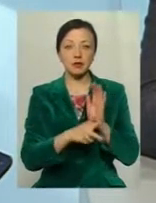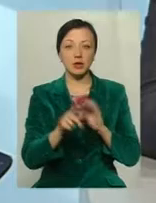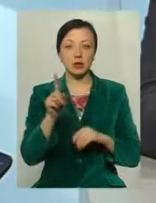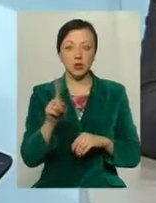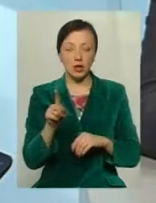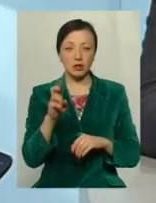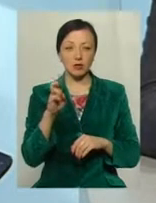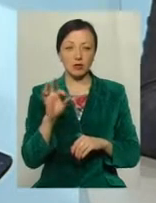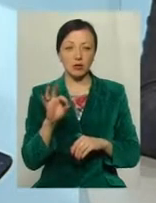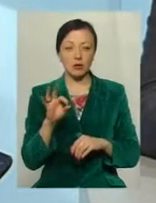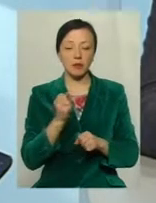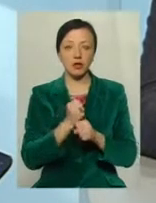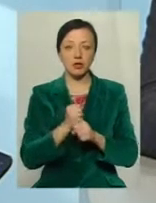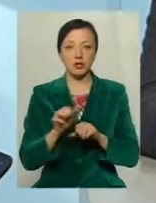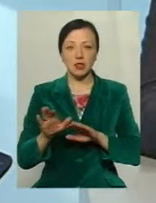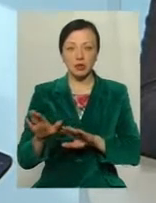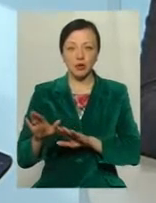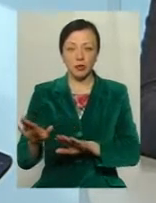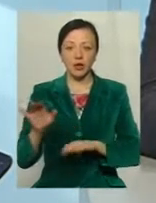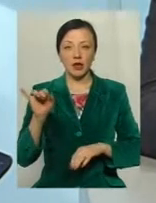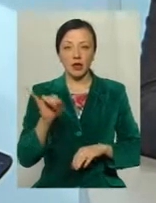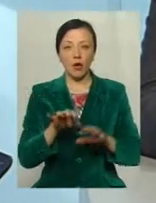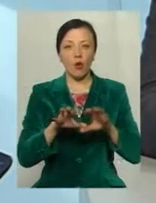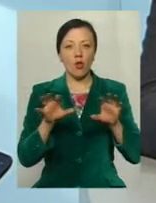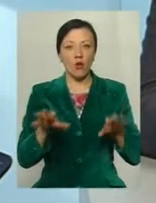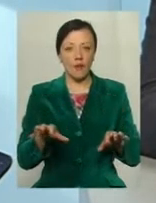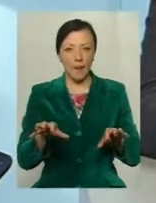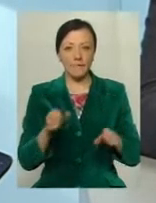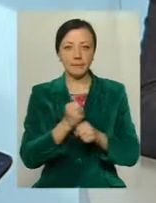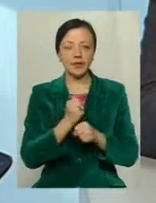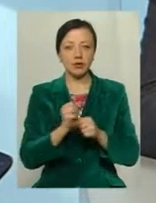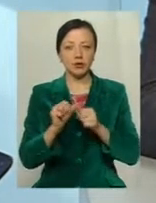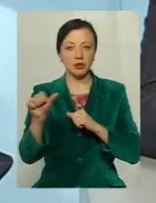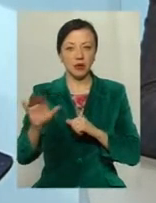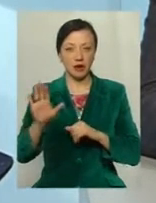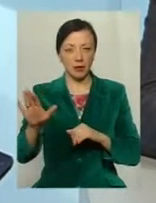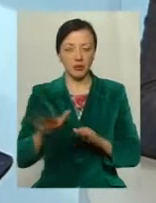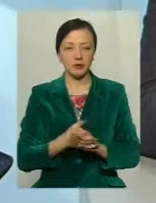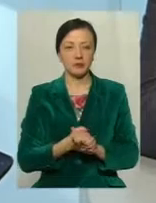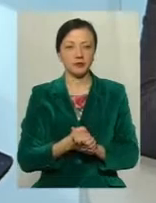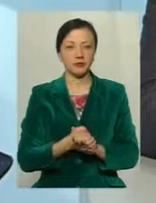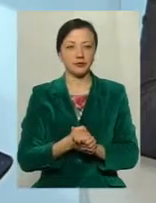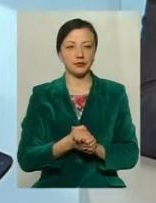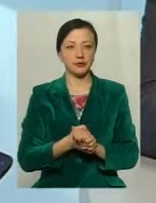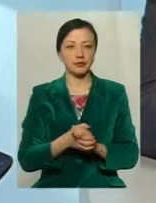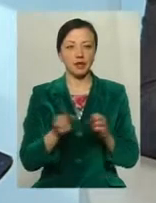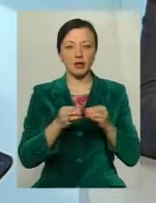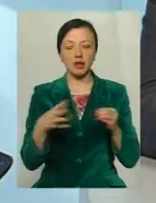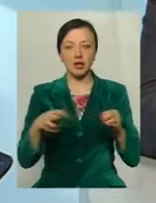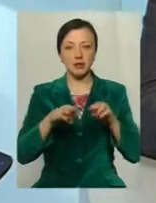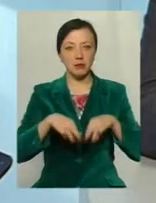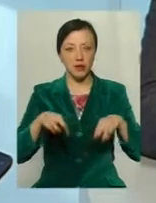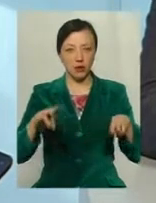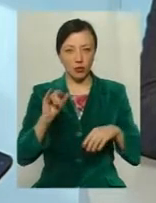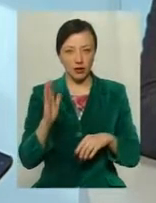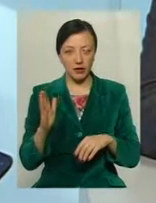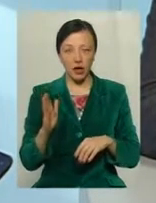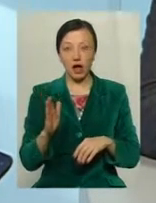266 мільйонів гривень. І є обласна рада, апарат обласної ради, який готовить ці питання, і депутати, 84